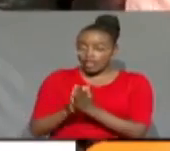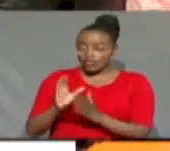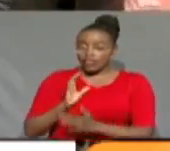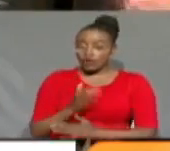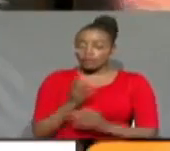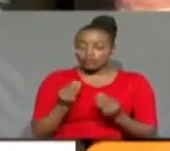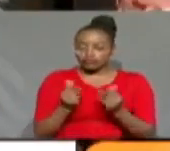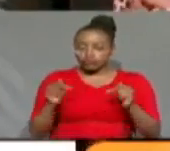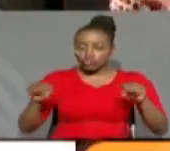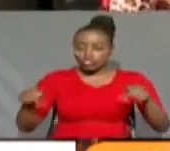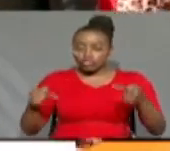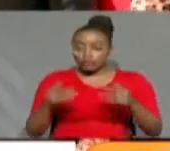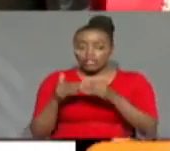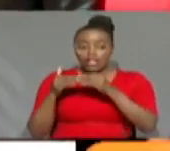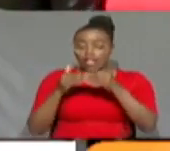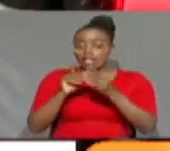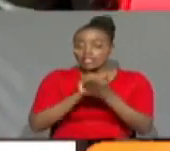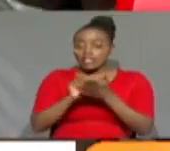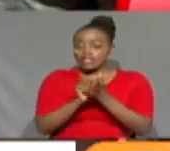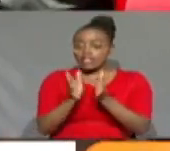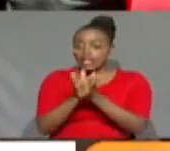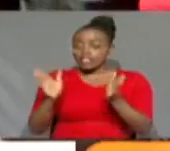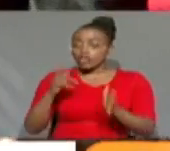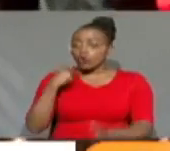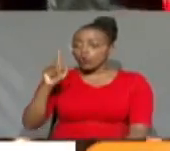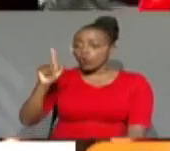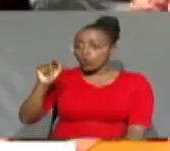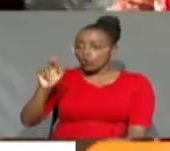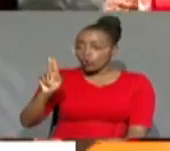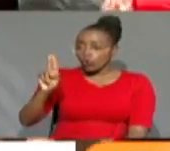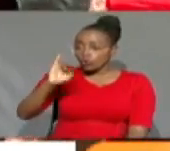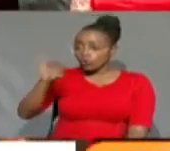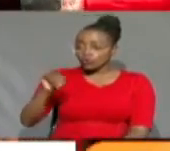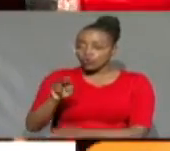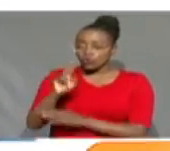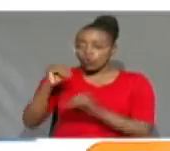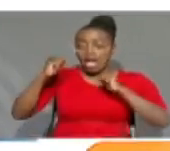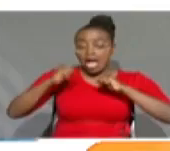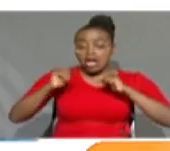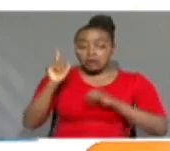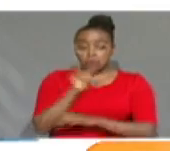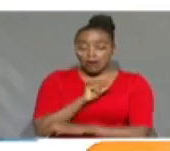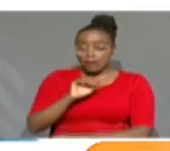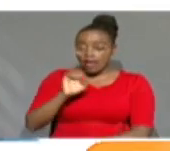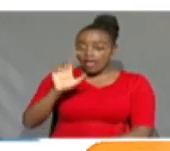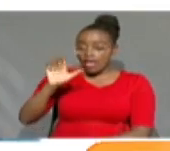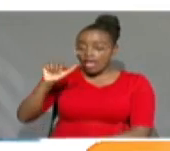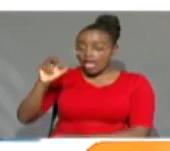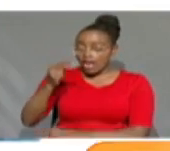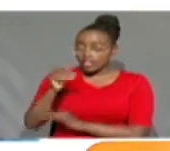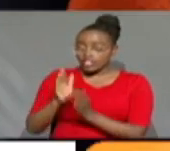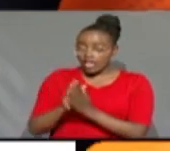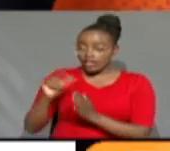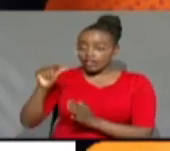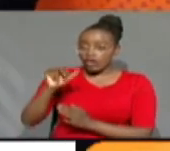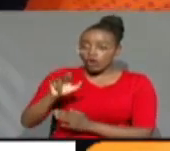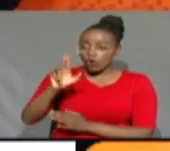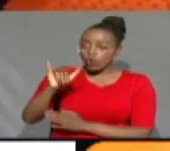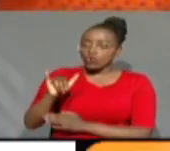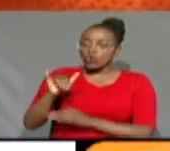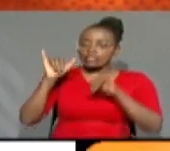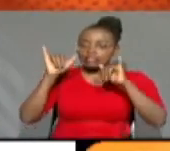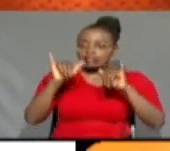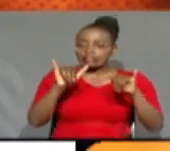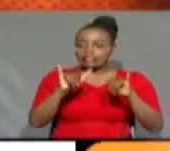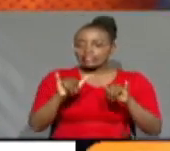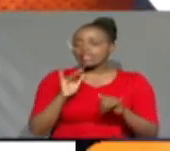ya kutatua mizozo ikiongozwa na katibu mkuu wa Jubilee Rafael Tuju, waliafikiana kuwa Elachi na Guyo watasalia kama spika na